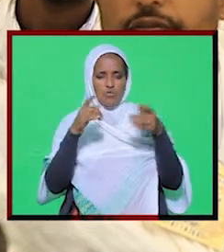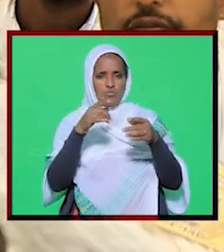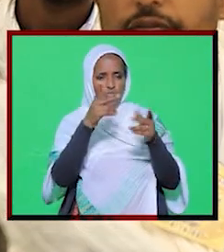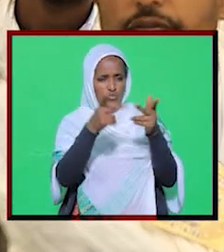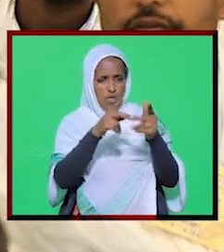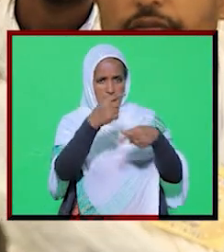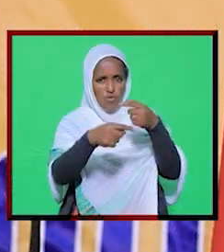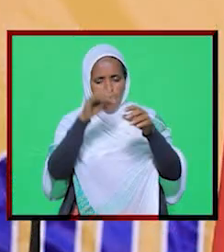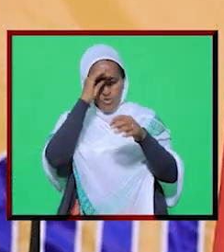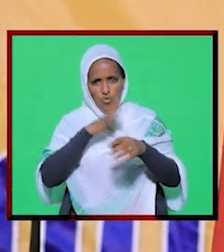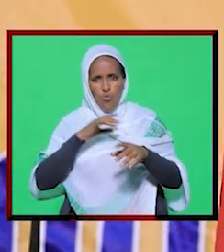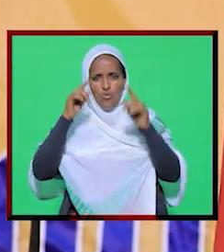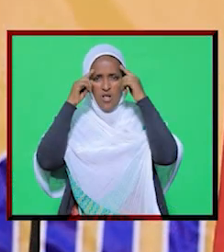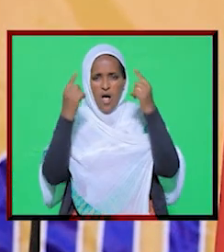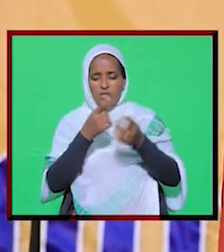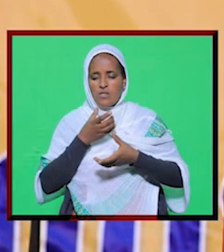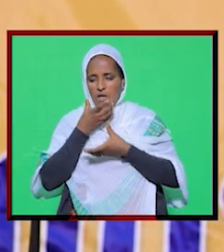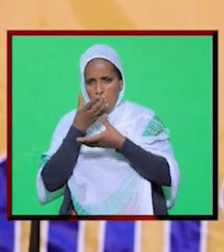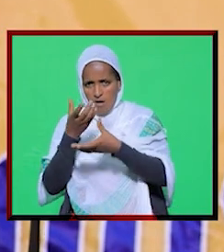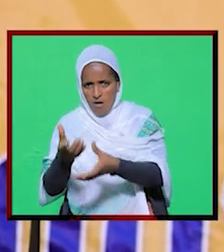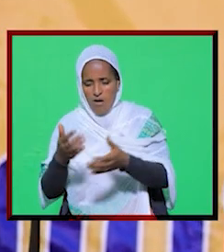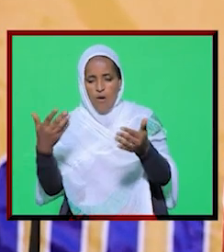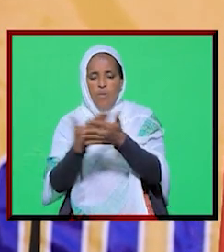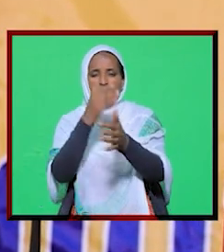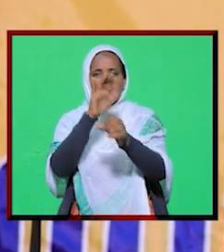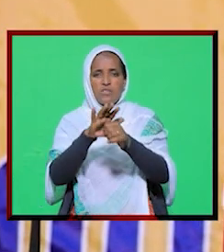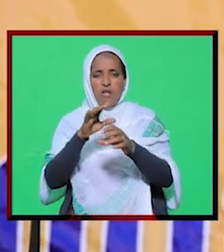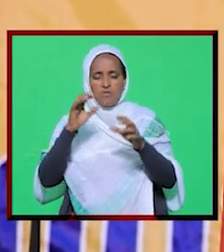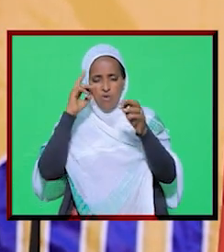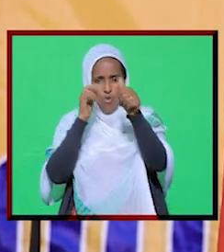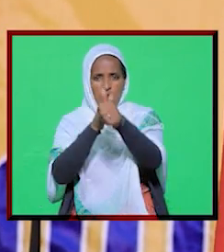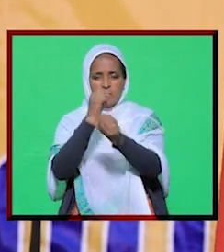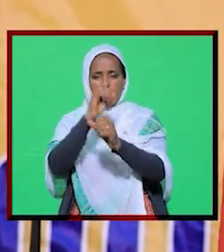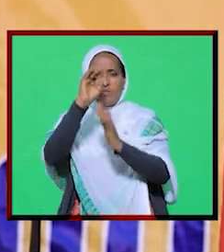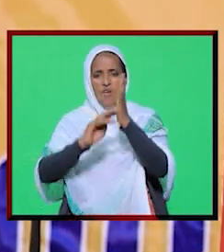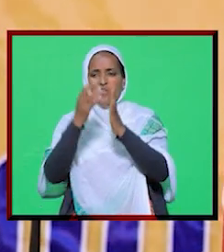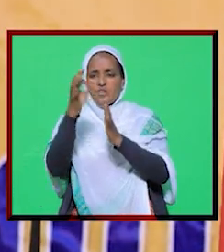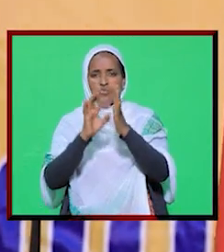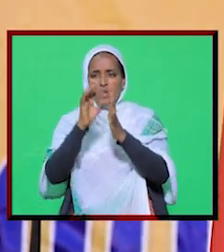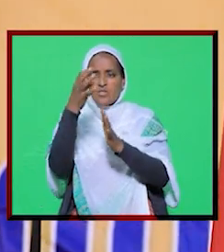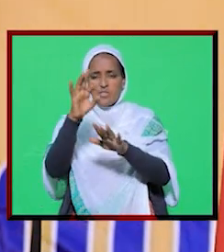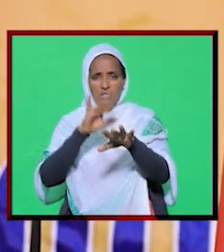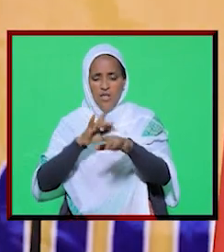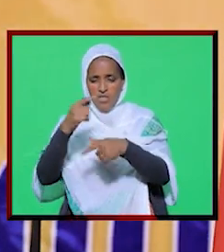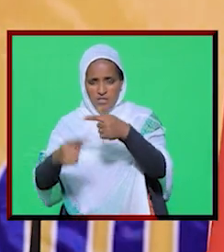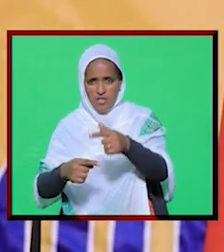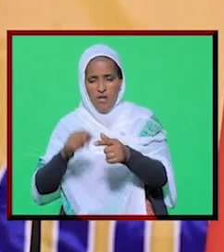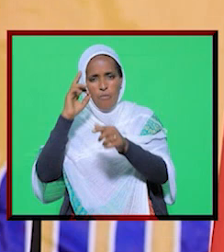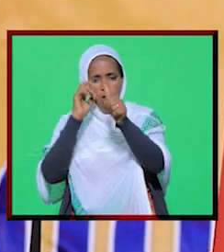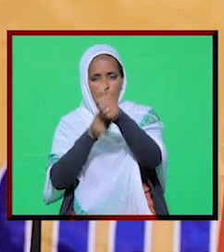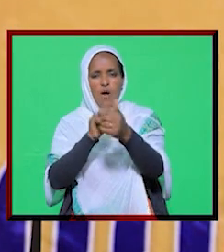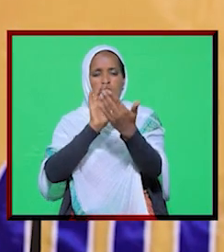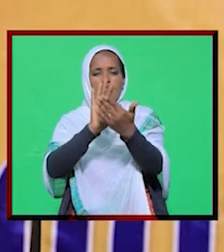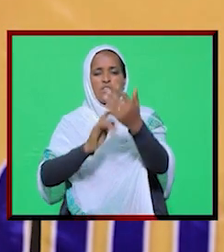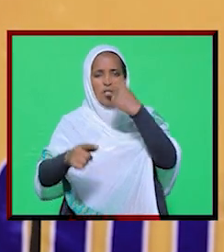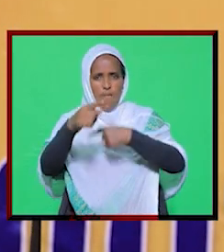እየሄዱ ሰዎች ኃጢአታቸውን ይናዝዙ ነበር። በአዲስ ኪዳንም ሐዋርያት ሥራ ምዕራፍ 19 ቁጥር 19 ላይ ስንሄድ በሐዋርያት